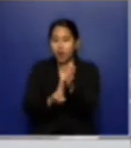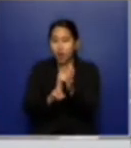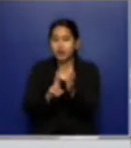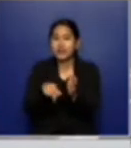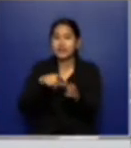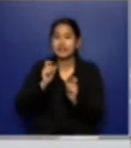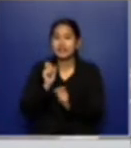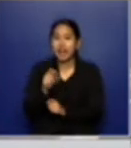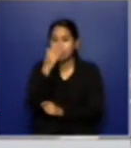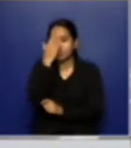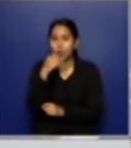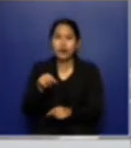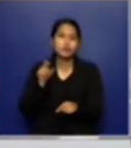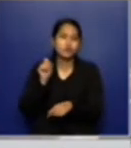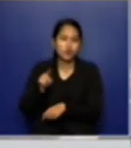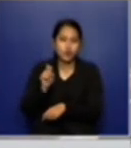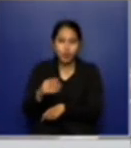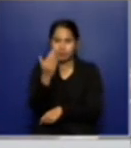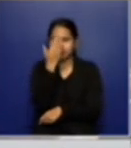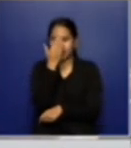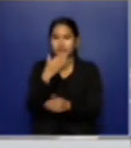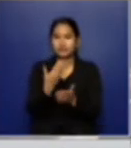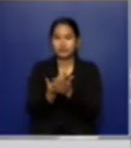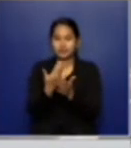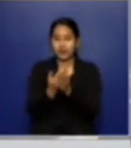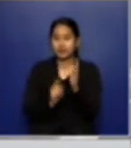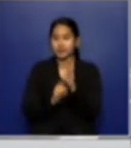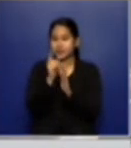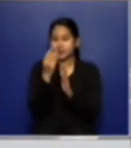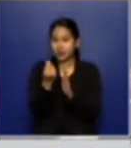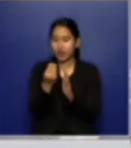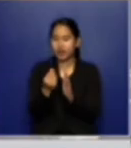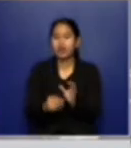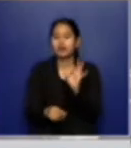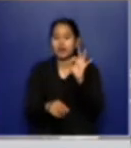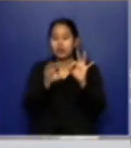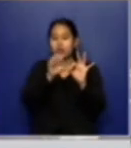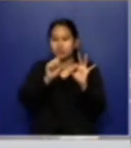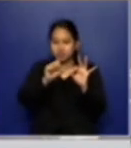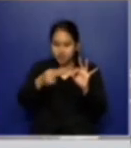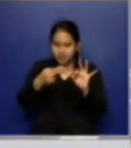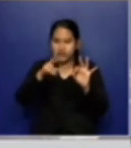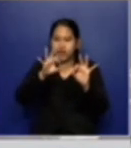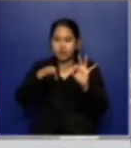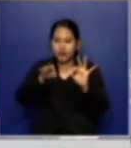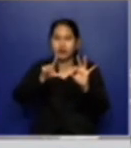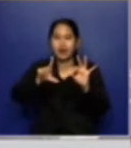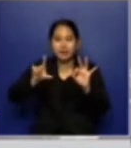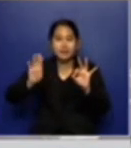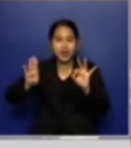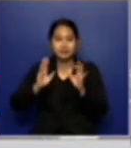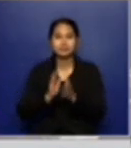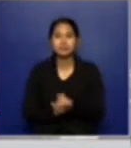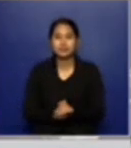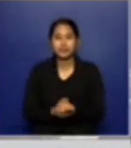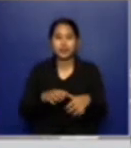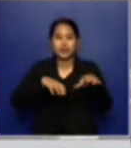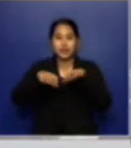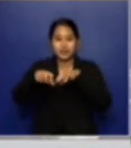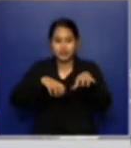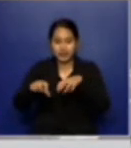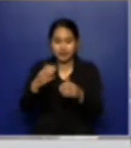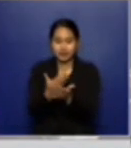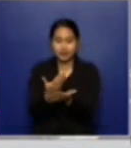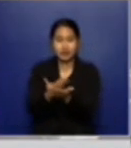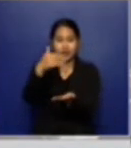กเฉินหรือจำเป็นสูงถึง 99,000 ล้านบาท จัดสรรในงบกลาง